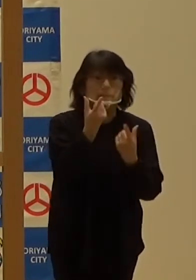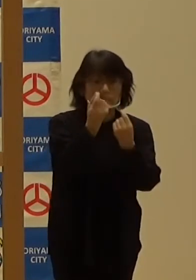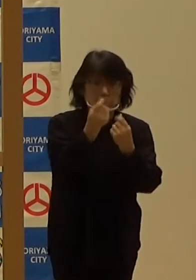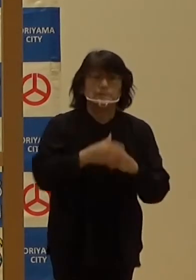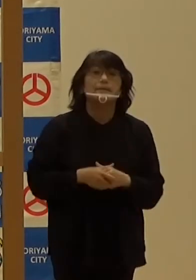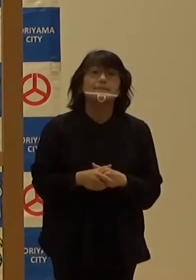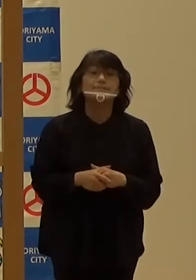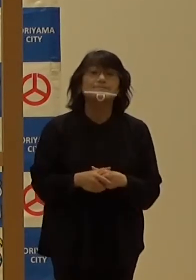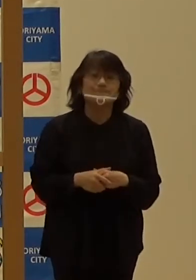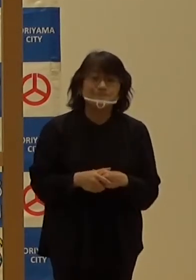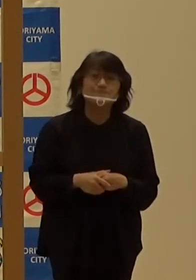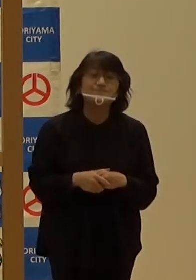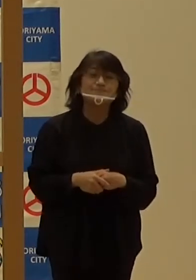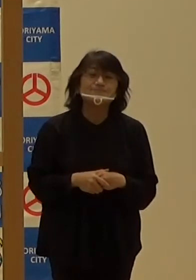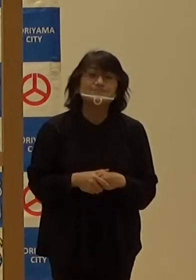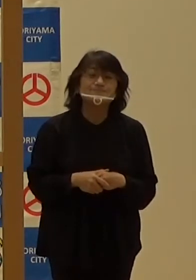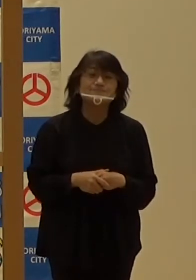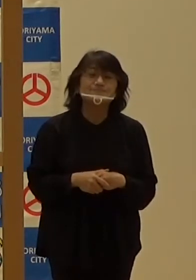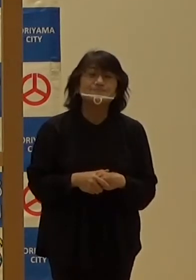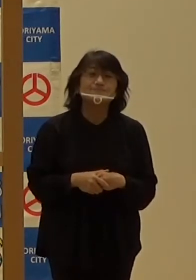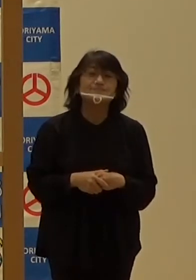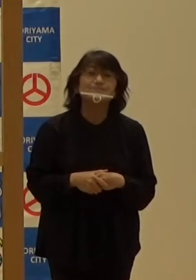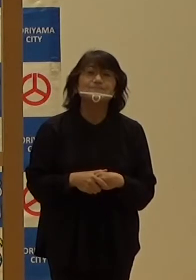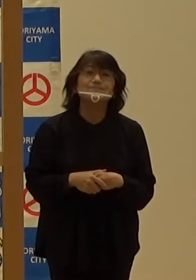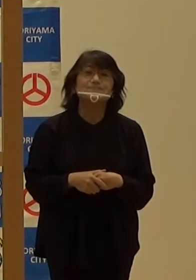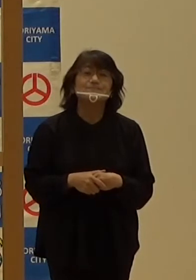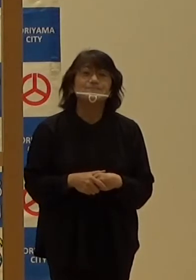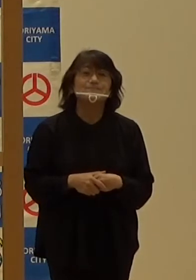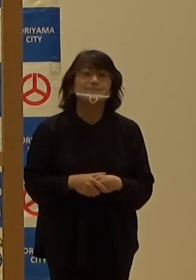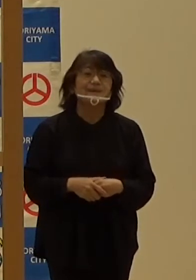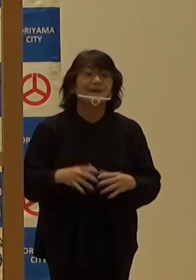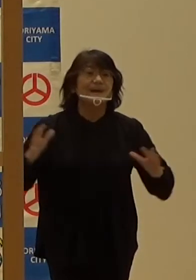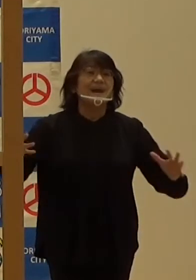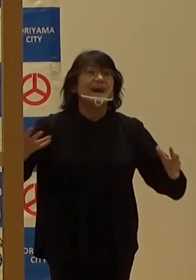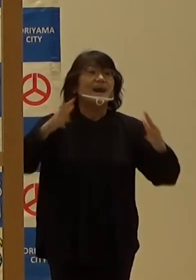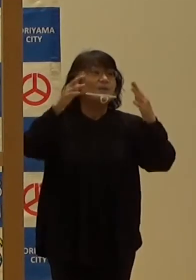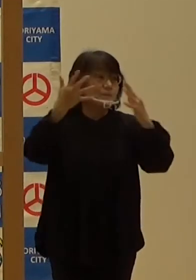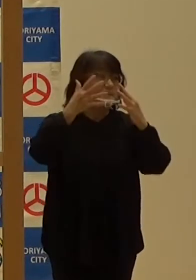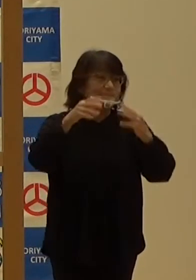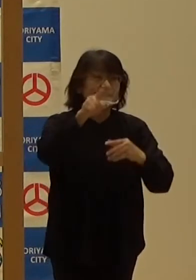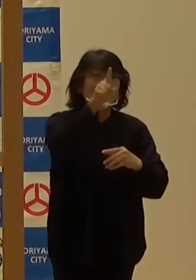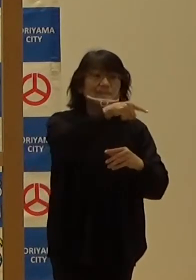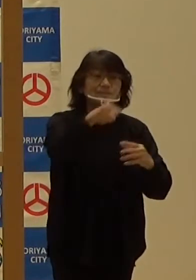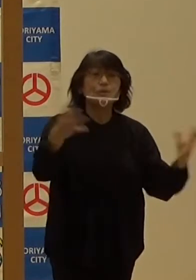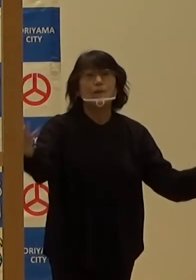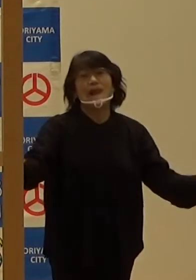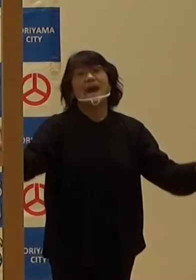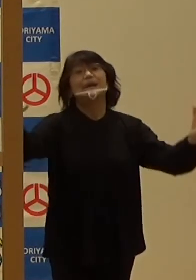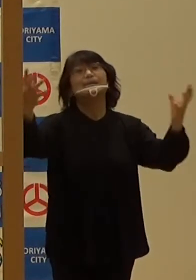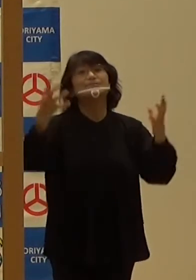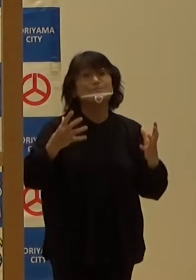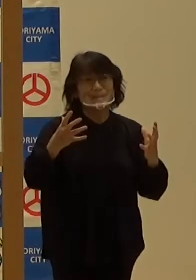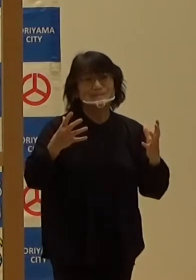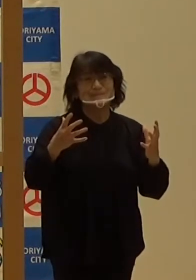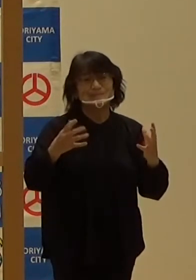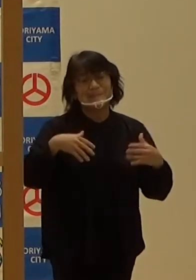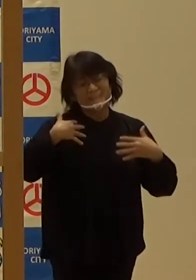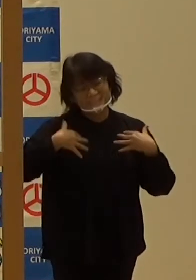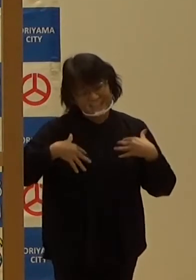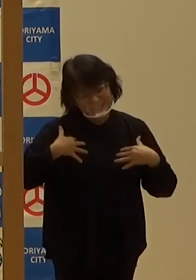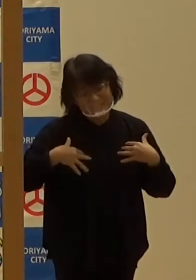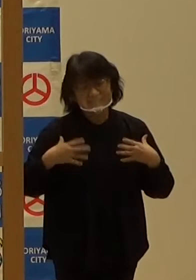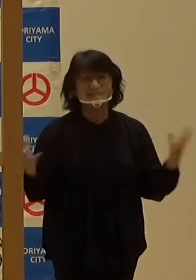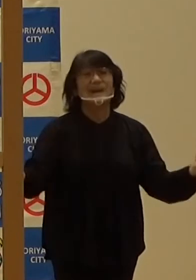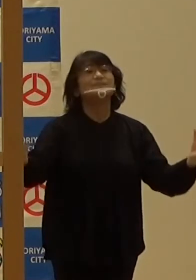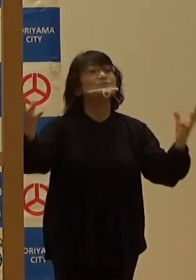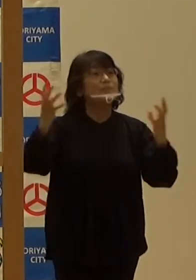んですから、先ほど来説明しておりますとおり、にぎわい、人々がですね、市民の方がこう楽しく集ま